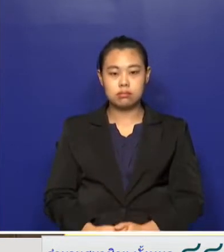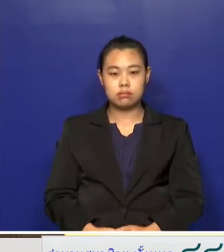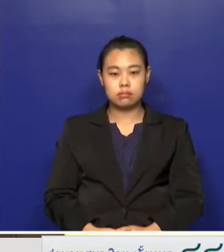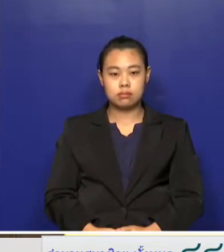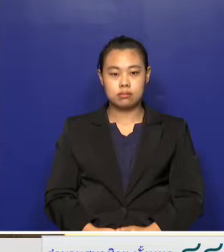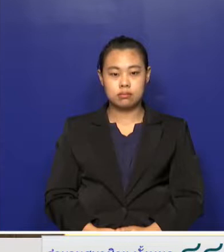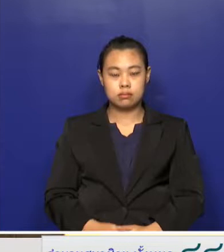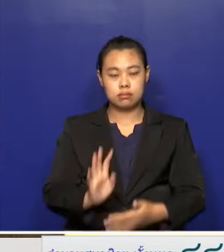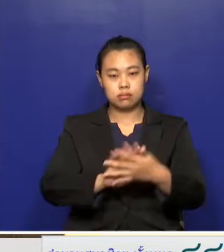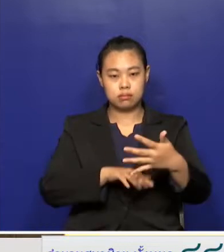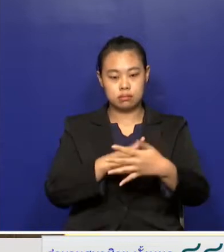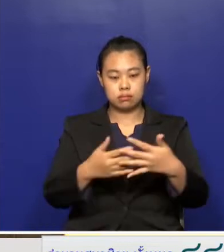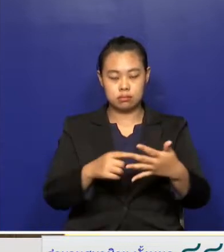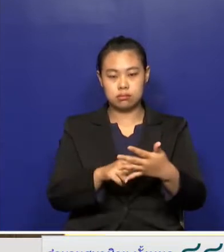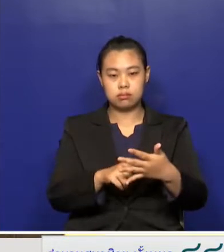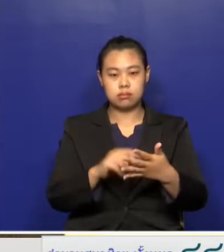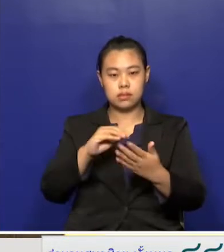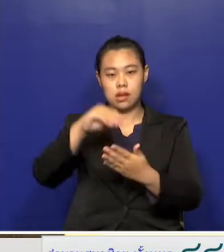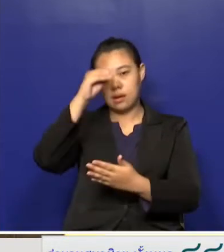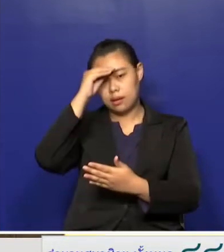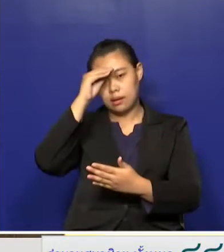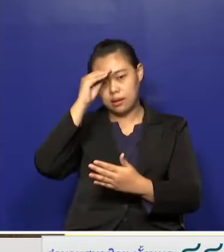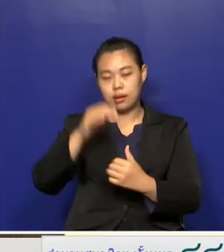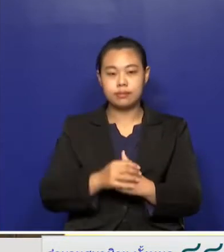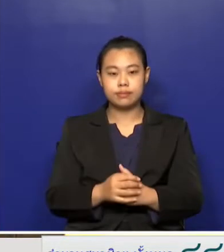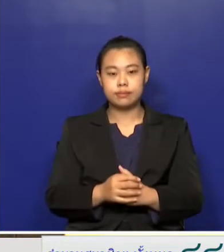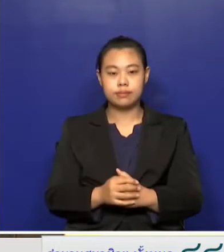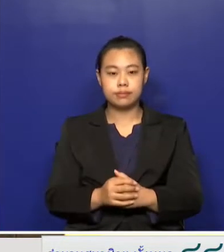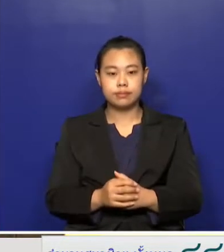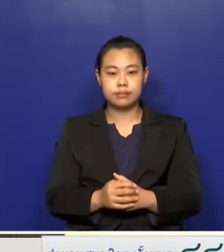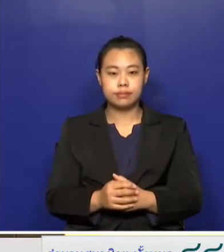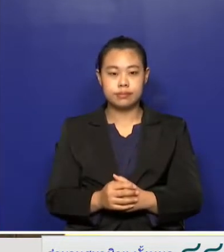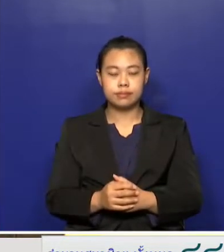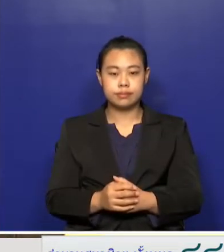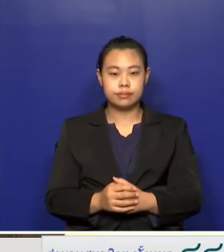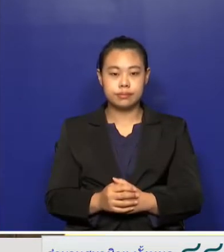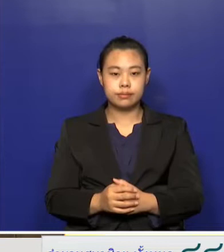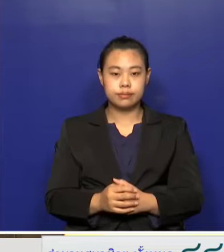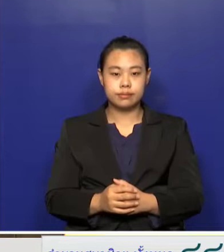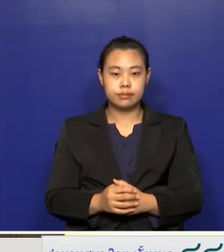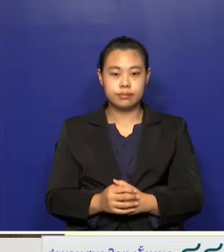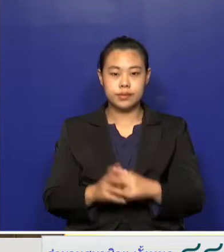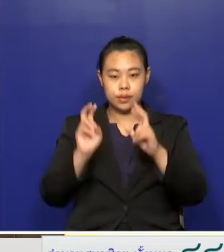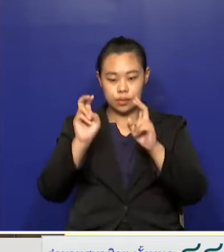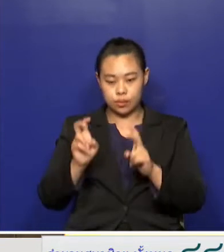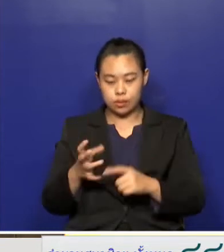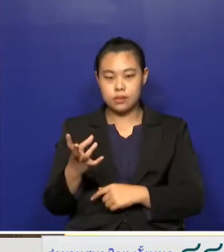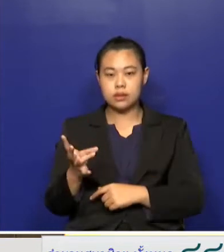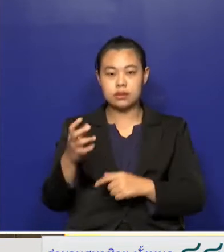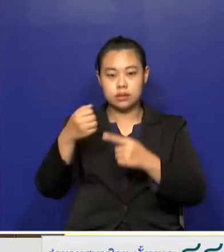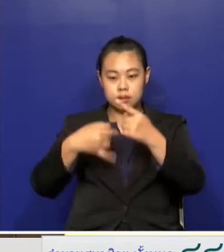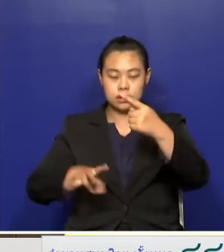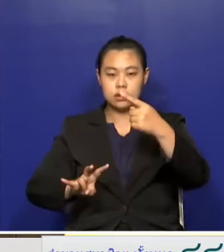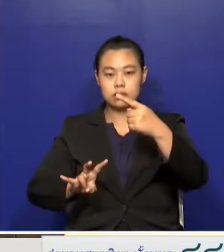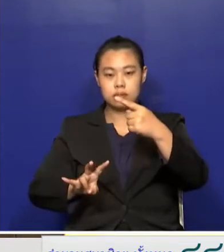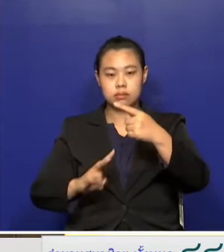างของแผนปฏิรูปประเทศด้านการศึกษาเนี่ยเดิมทีท่านบอกว่าจะต้องปฏิรูป7ประเด็นนะครับ7ประเด็นต